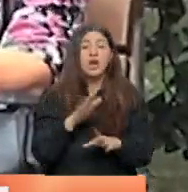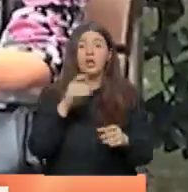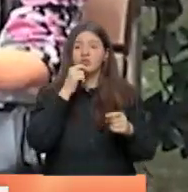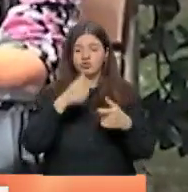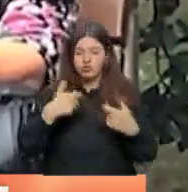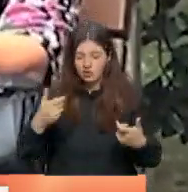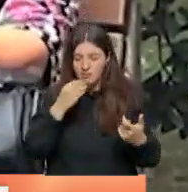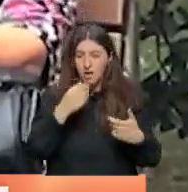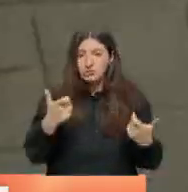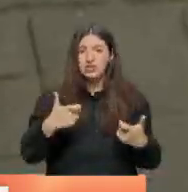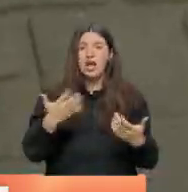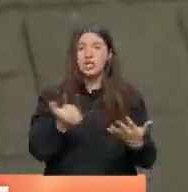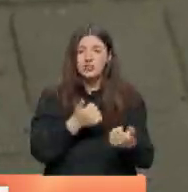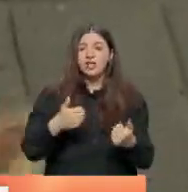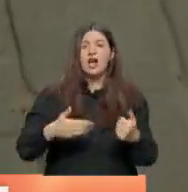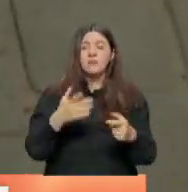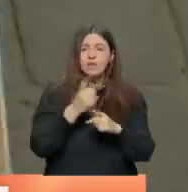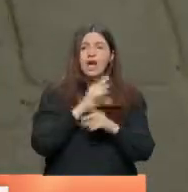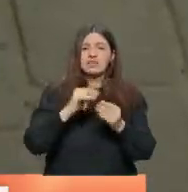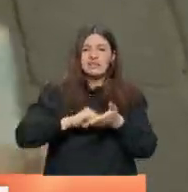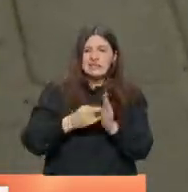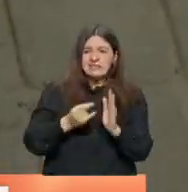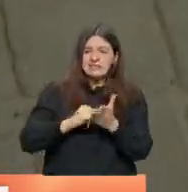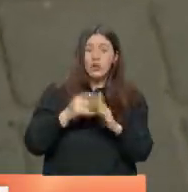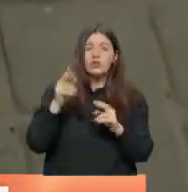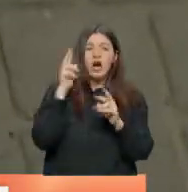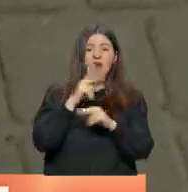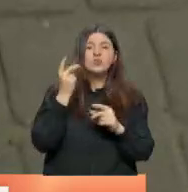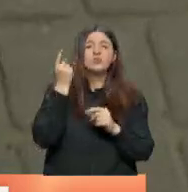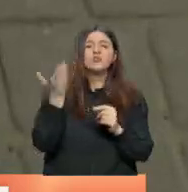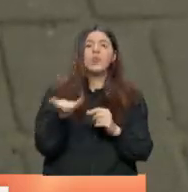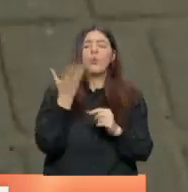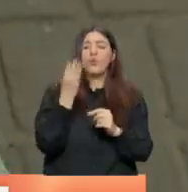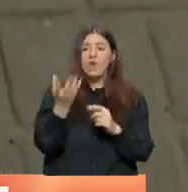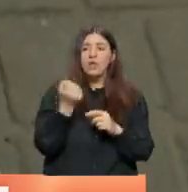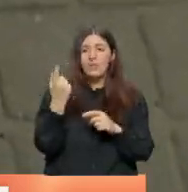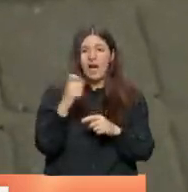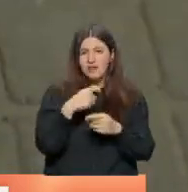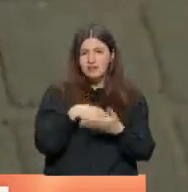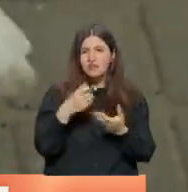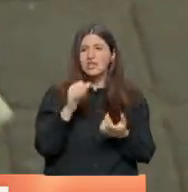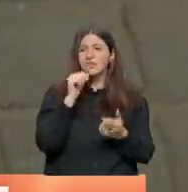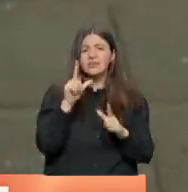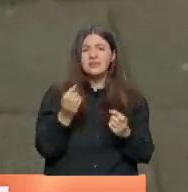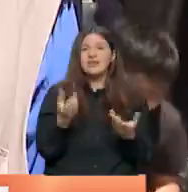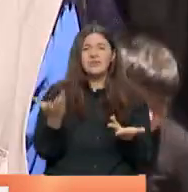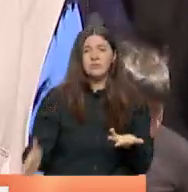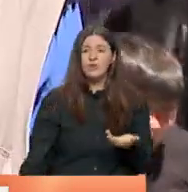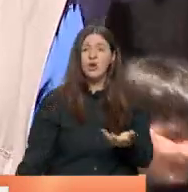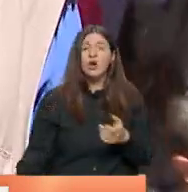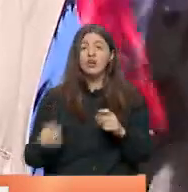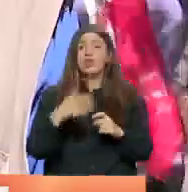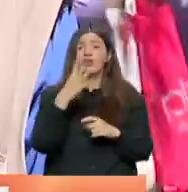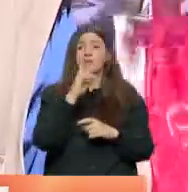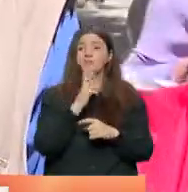Sofrasından, alışverişinden, torunlarından kısıyor emekli. Hayallerini ise unutalı çok oldu. Aldığı aylık hiçbir ihtiyacına yetmiyor. Şu anda